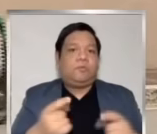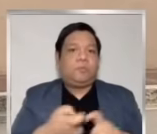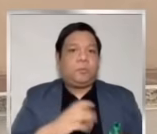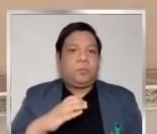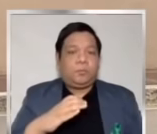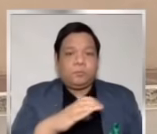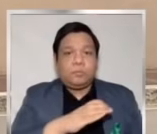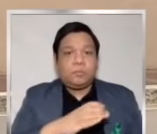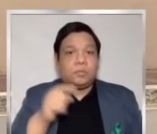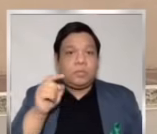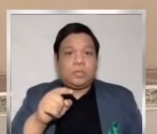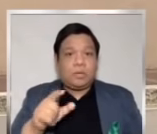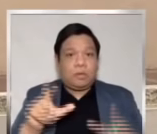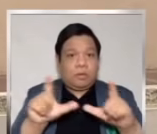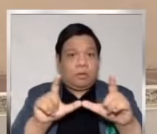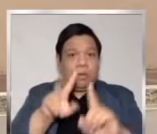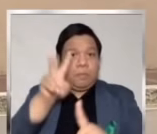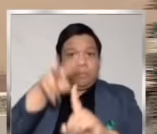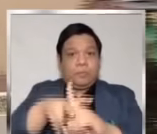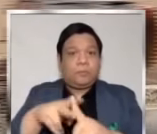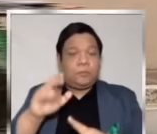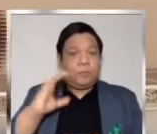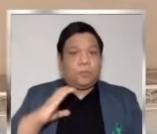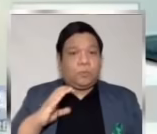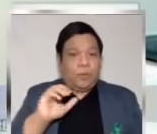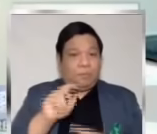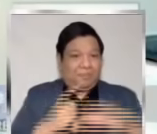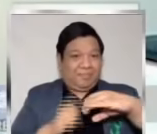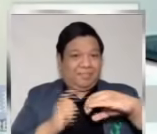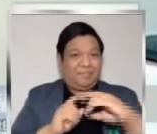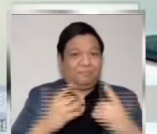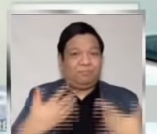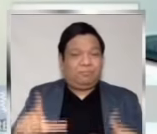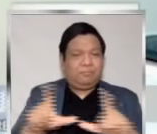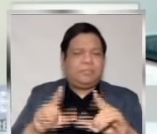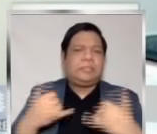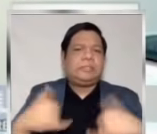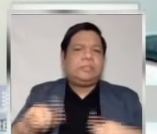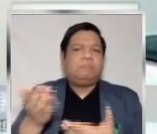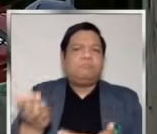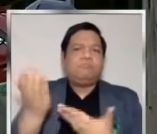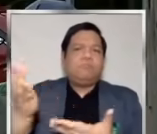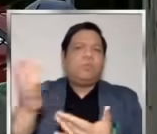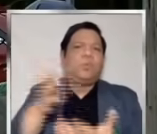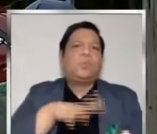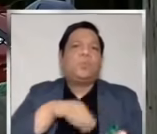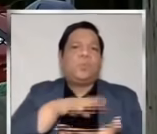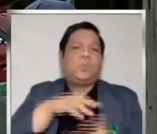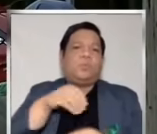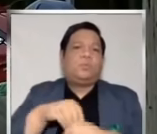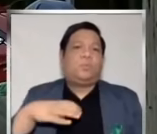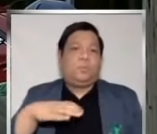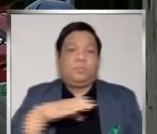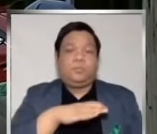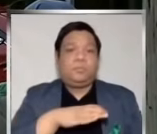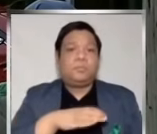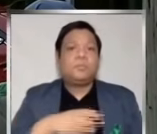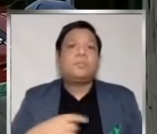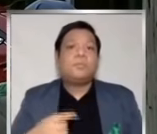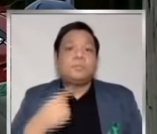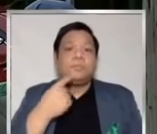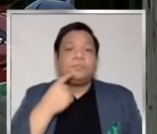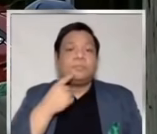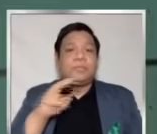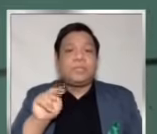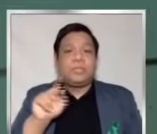franchise application ng ABS ay nakabinbin pa rin hanggang ngayon. Sa panayam ng Super Radio DZBB, kinumpirma ni NTC Deputy Commissioner